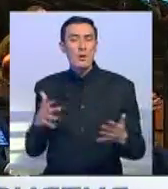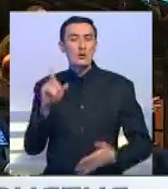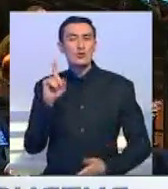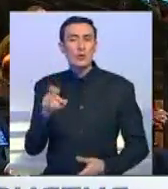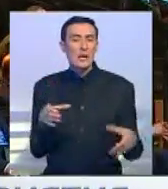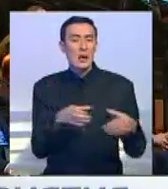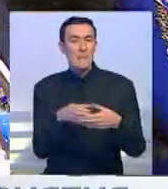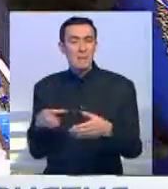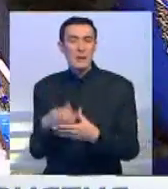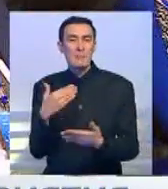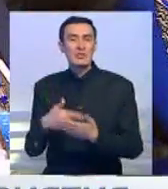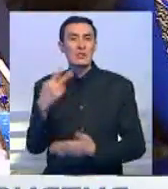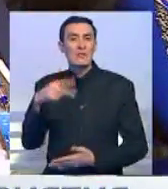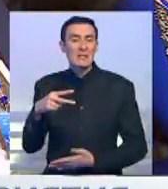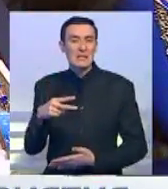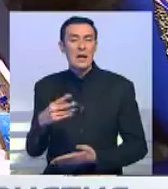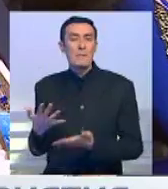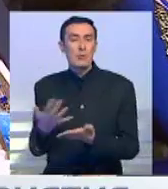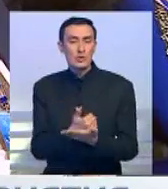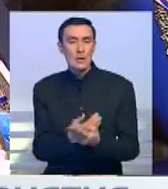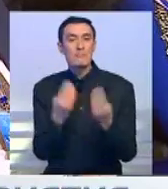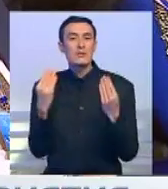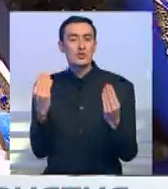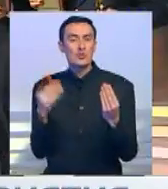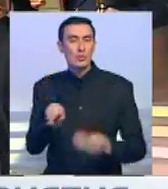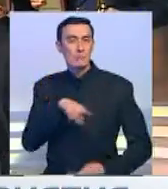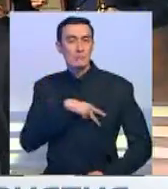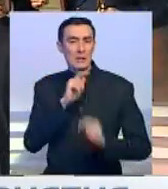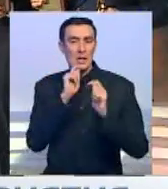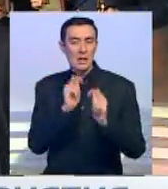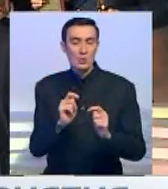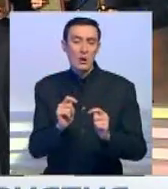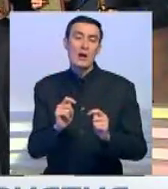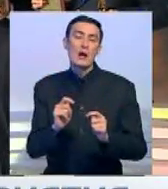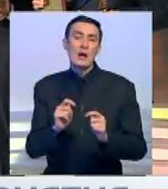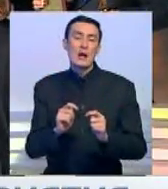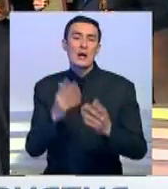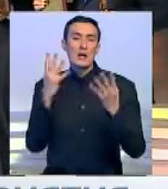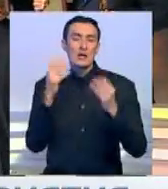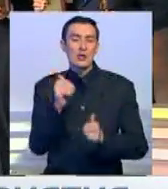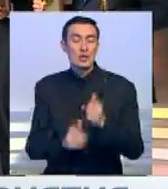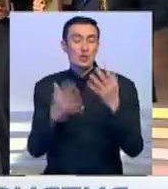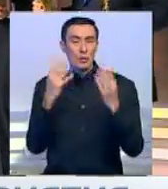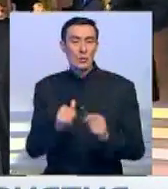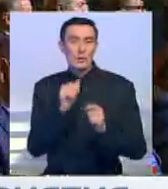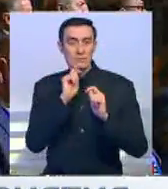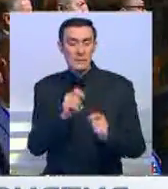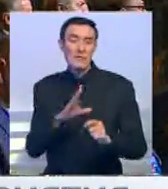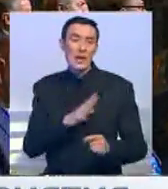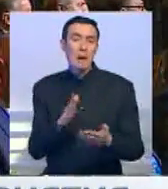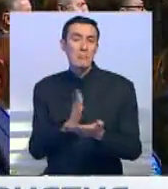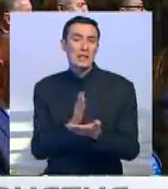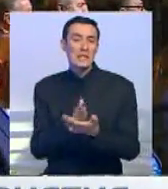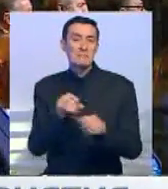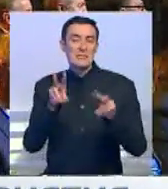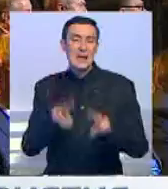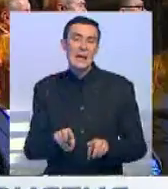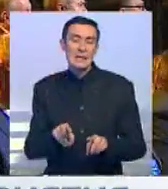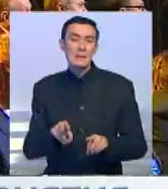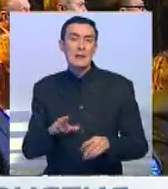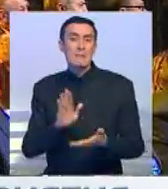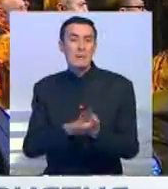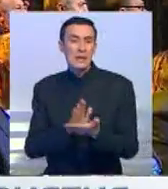Из них почти 20 получили престижную награду. В рамках ежегодной церемонии награждения также отмечены обладатели специальной